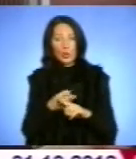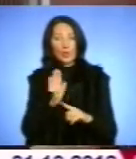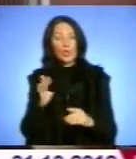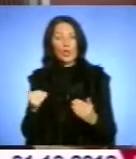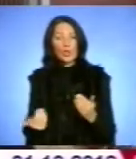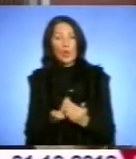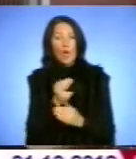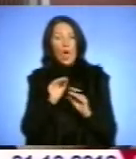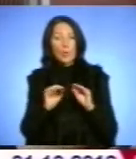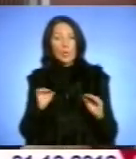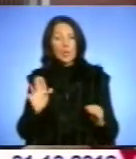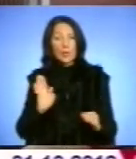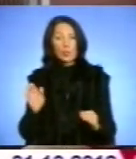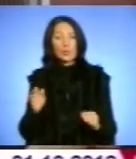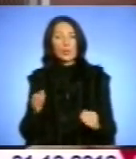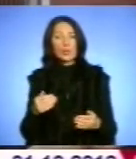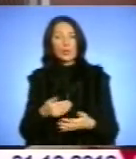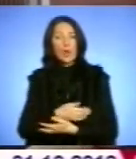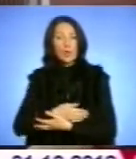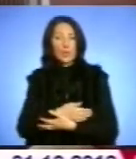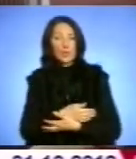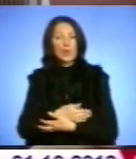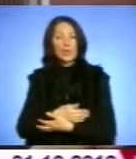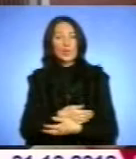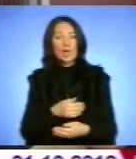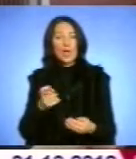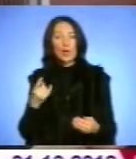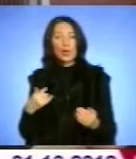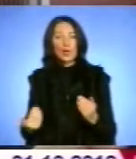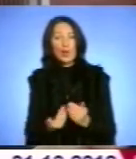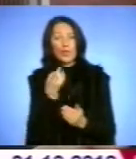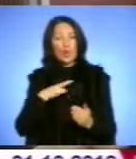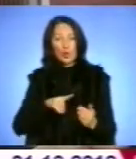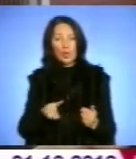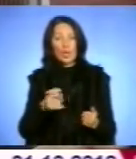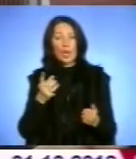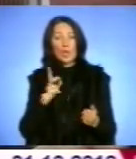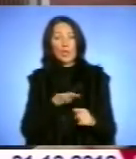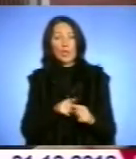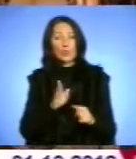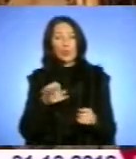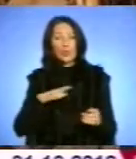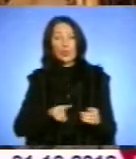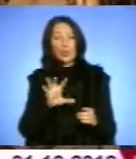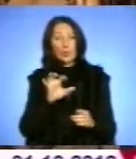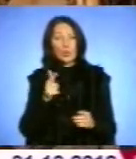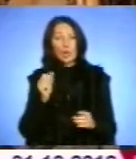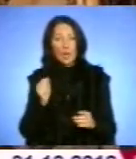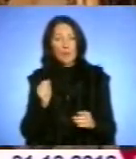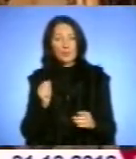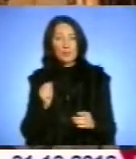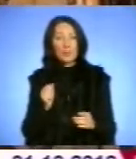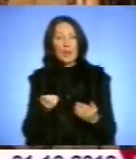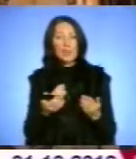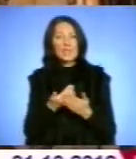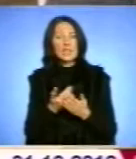обладнання, будуть виходжуватися новонароджені, які будуть народжуватися 500 грам і більше. Майже 3 тисячі